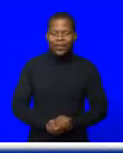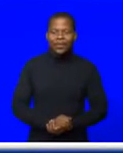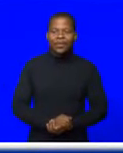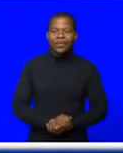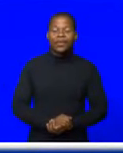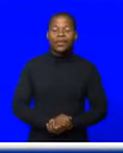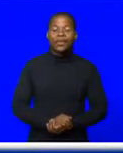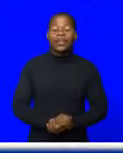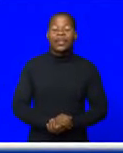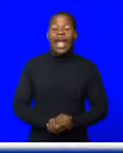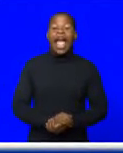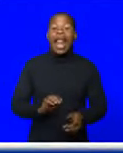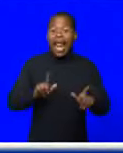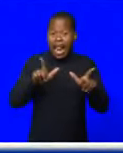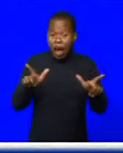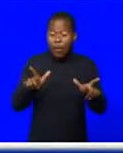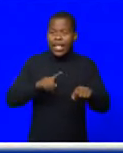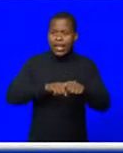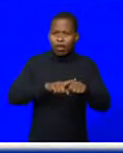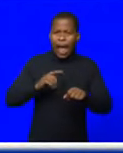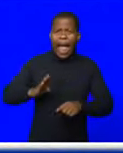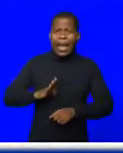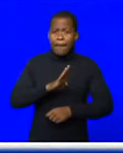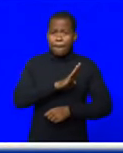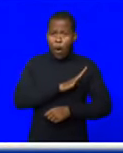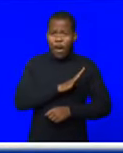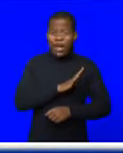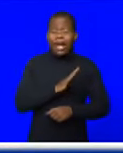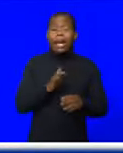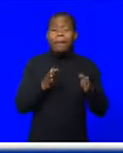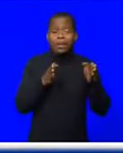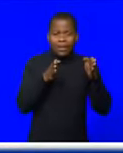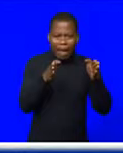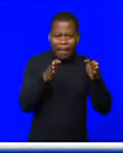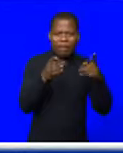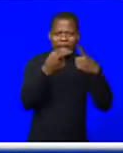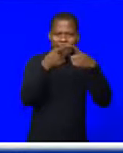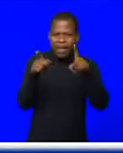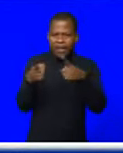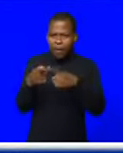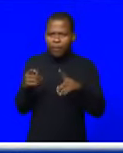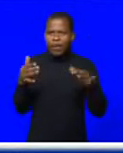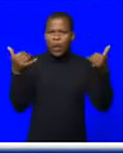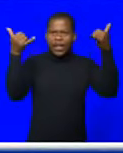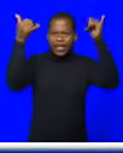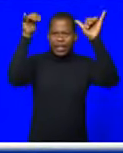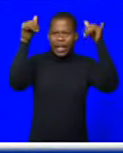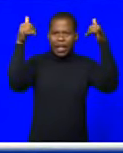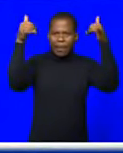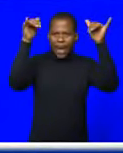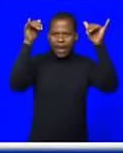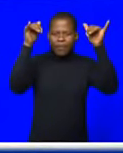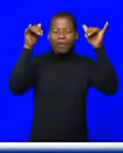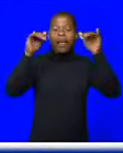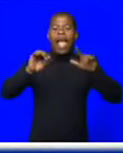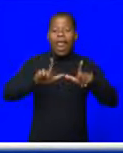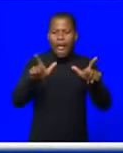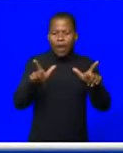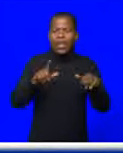Libandla lesiSwati kuleli isiSwati National Language Board lihlangene netinhlangothi letehlukene kugubha lolwimi